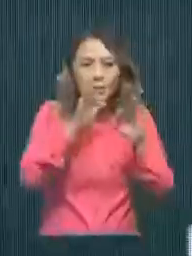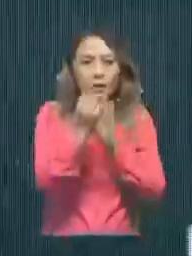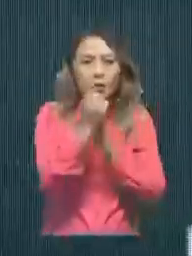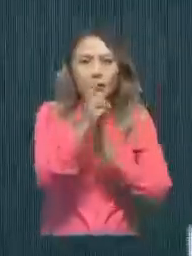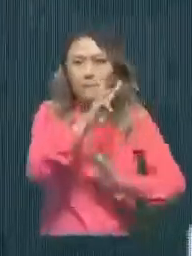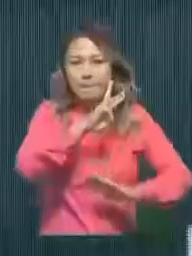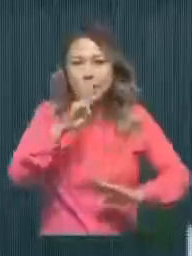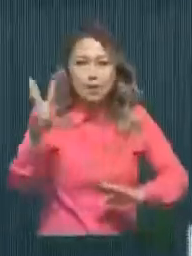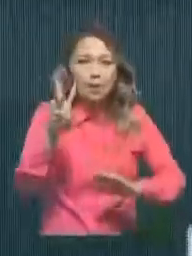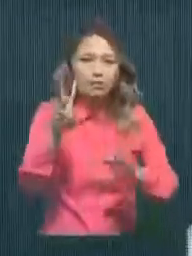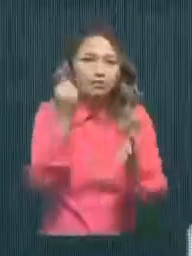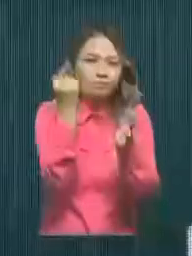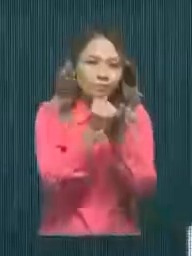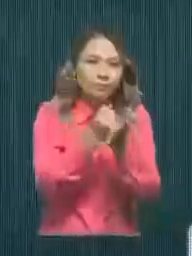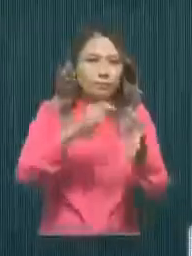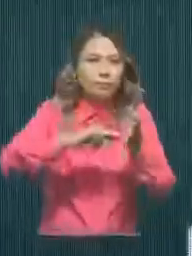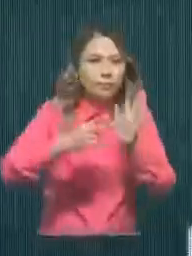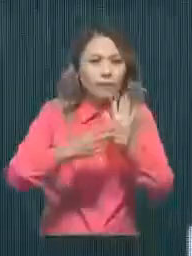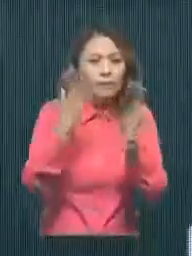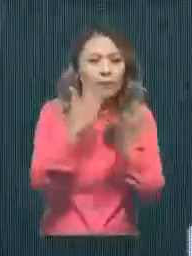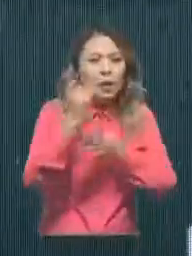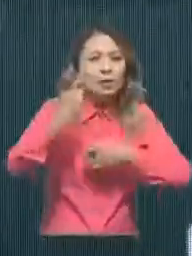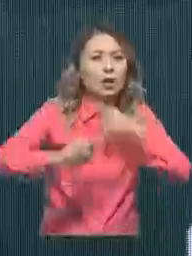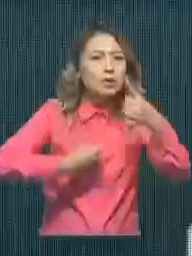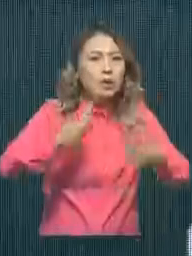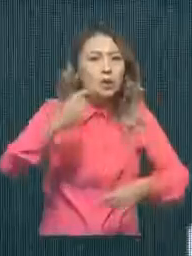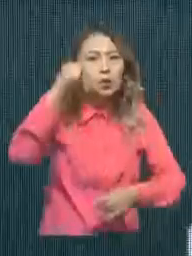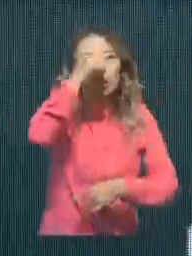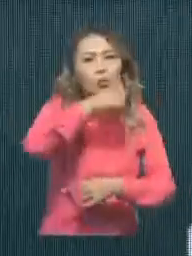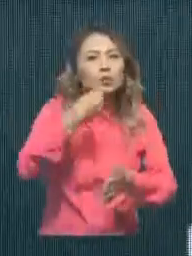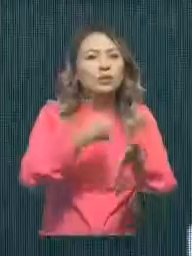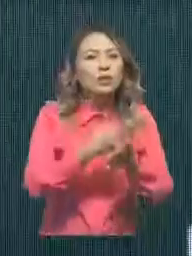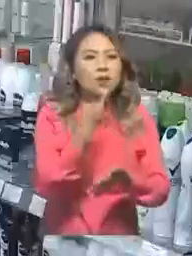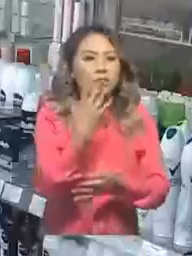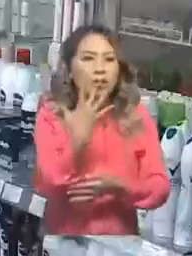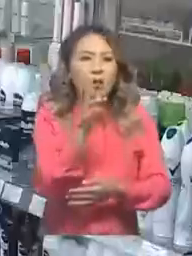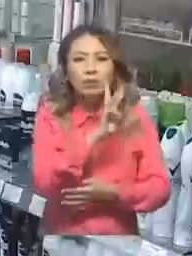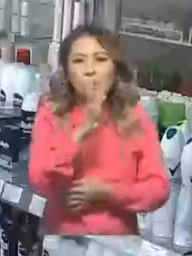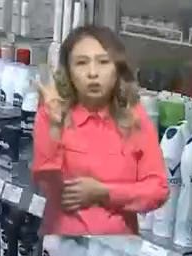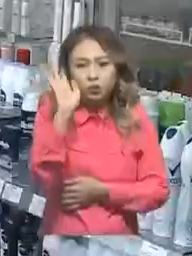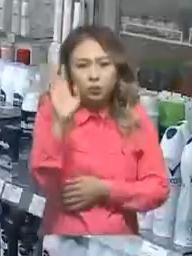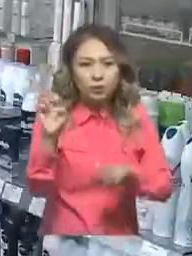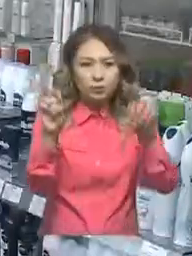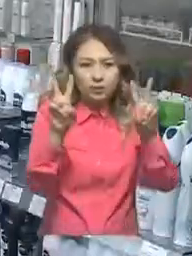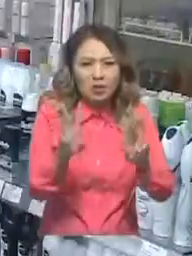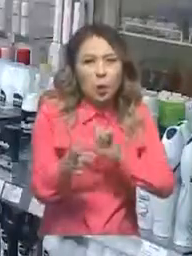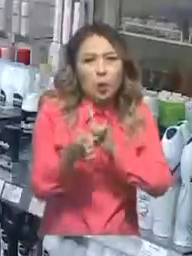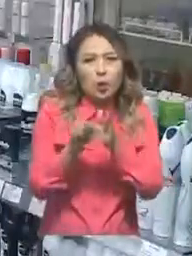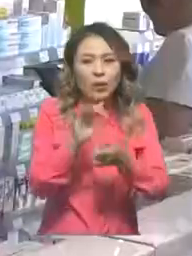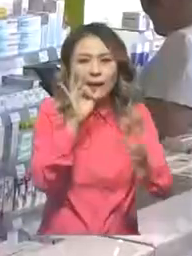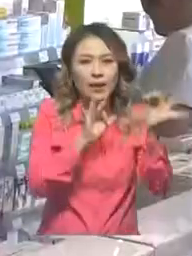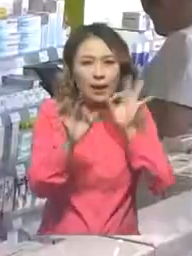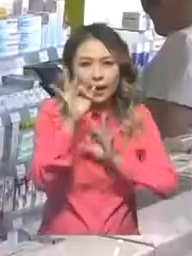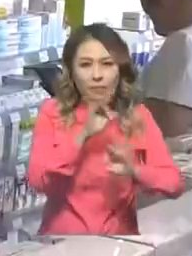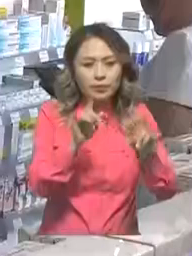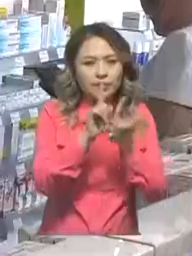миллион қаптамасын таңбалауды жоспарлап отырмыз. Келесі жылы 25 миллион қаптамаға жеткіземіз. Мамандар жаңа өзгеріс дәрілік заттардың